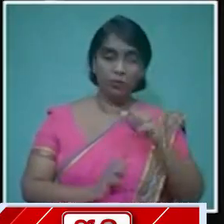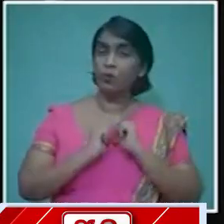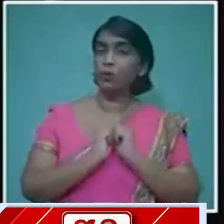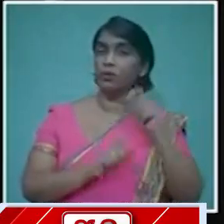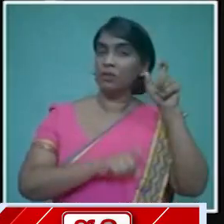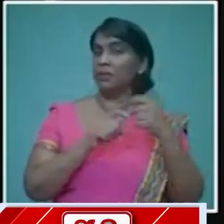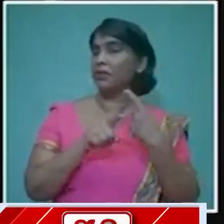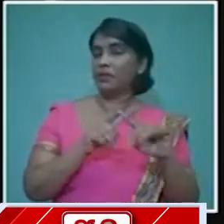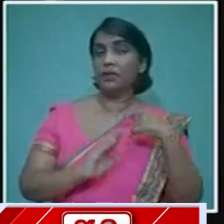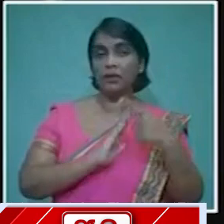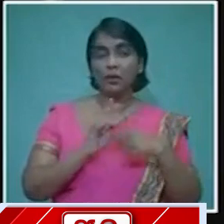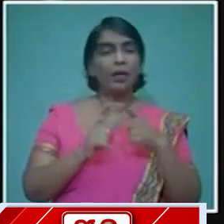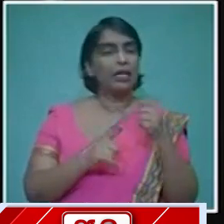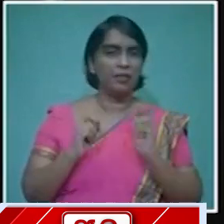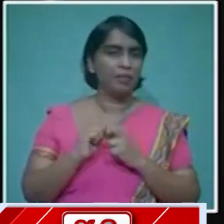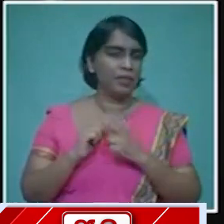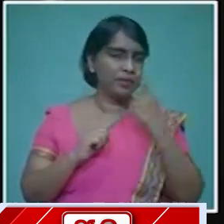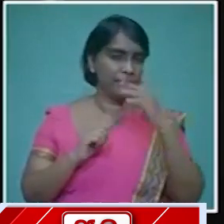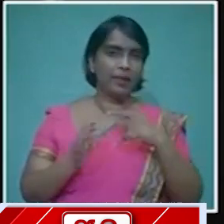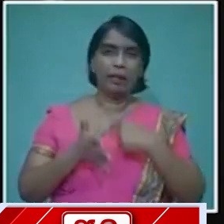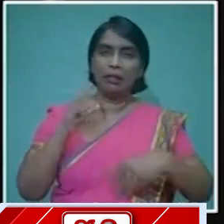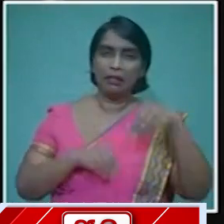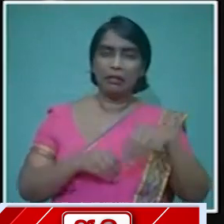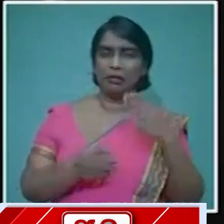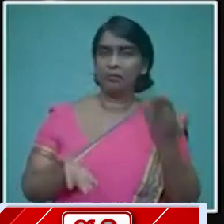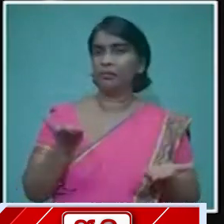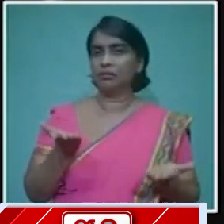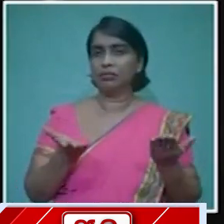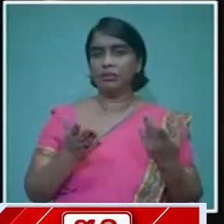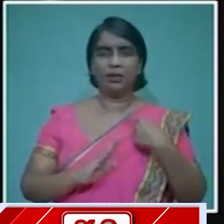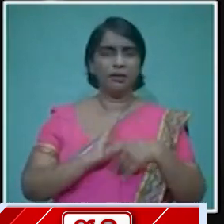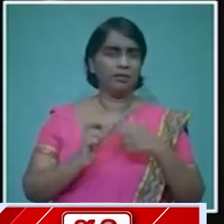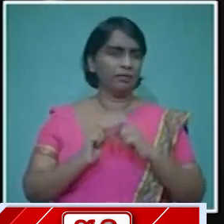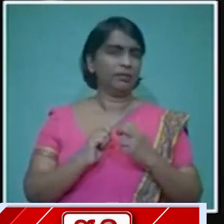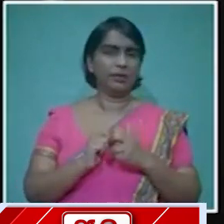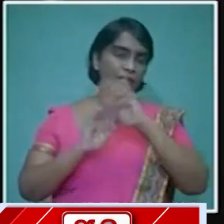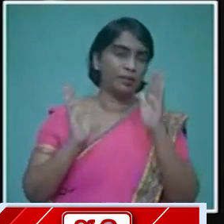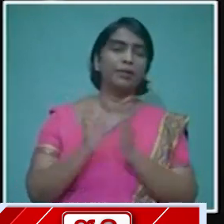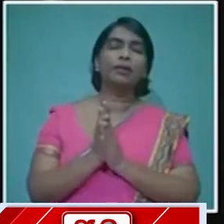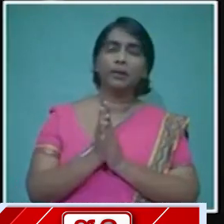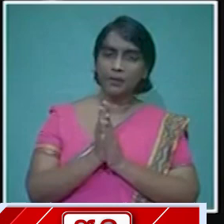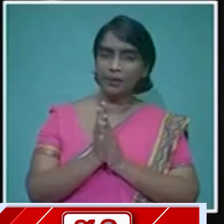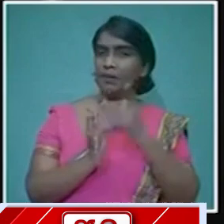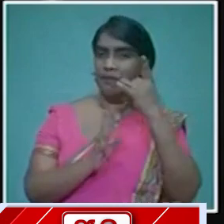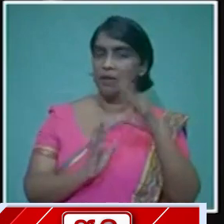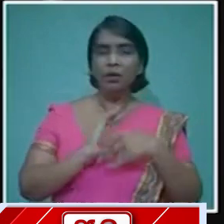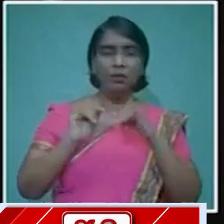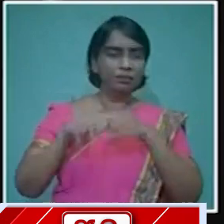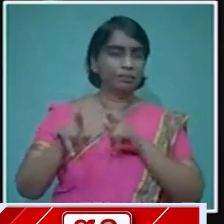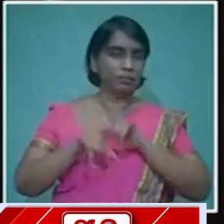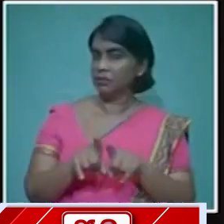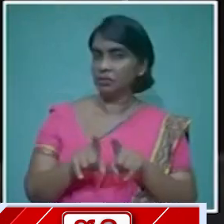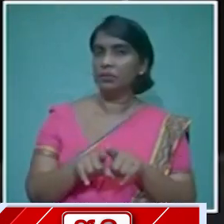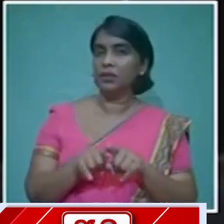වෘත්තිකයන් පමණක් නෙමෙයි රටේ ඉන්න ඉංජිනේරුව වෛද්‍යවරු දේශපාලන අස්ථාවරත්වය රටේ අස්ථාවරත්වය ඒ සියල්ලක් නිසා අපේ රටෙන් යනවා ඒක